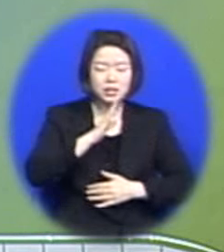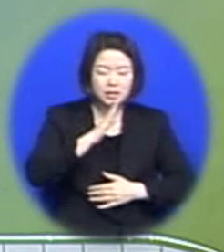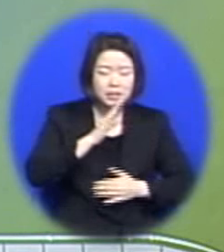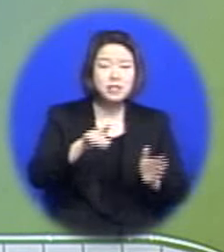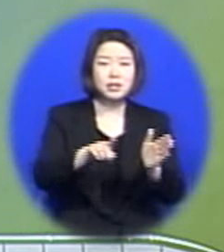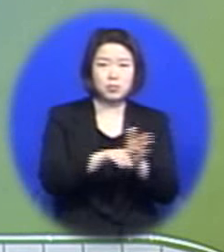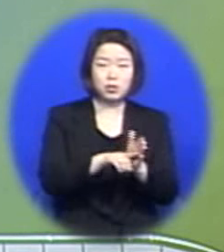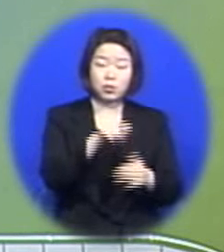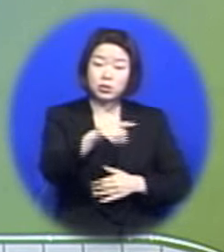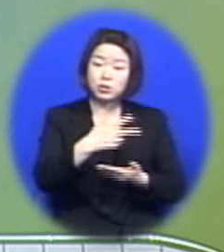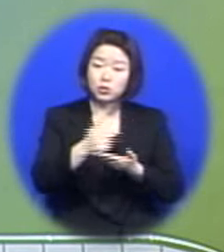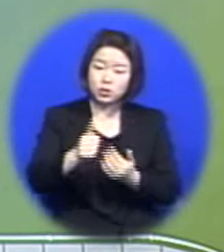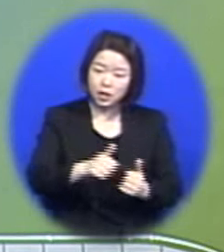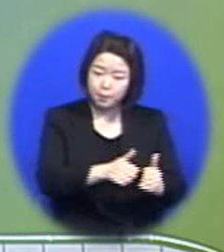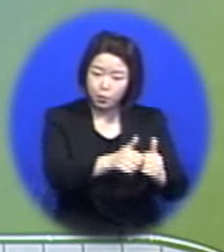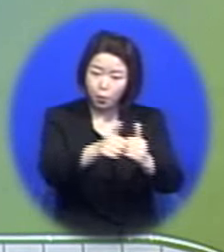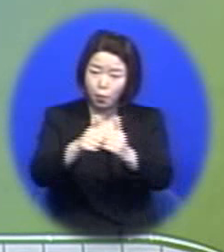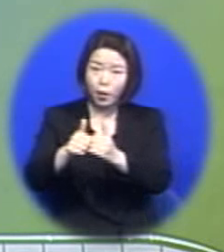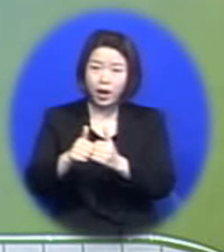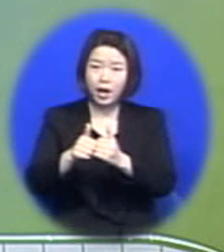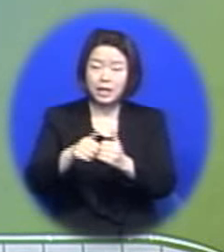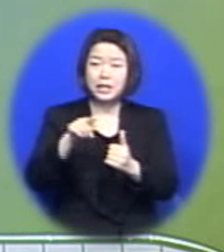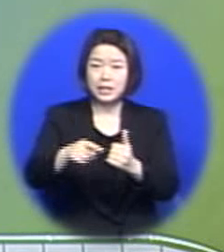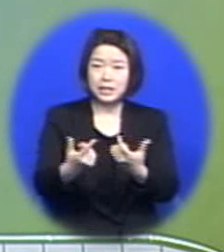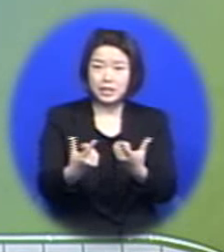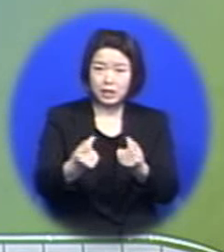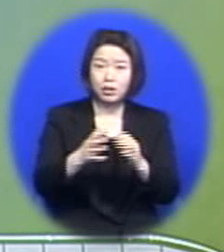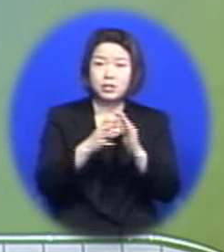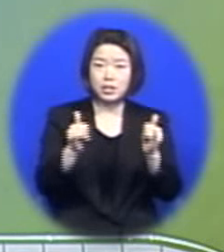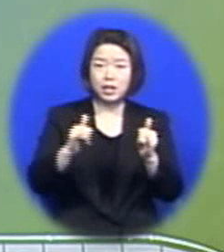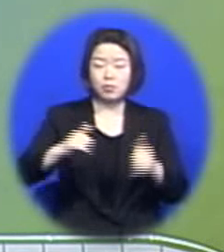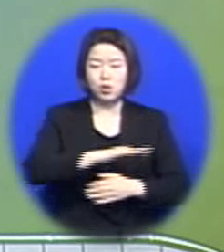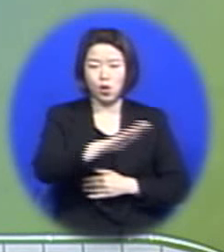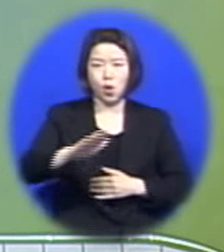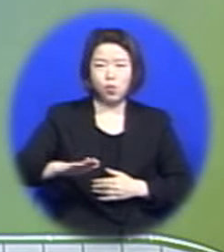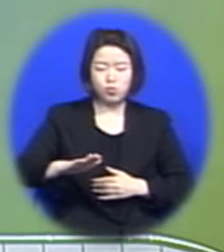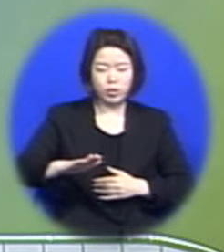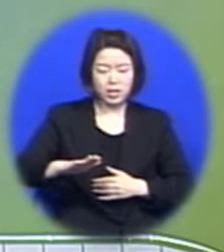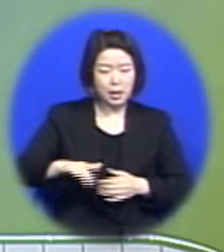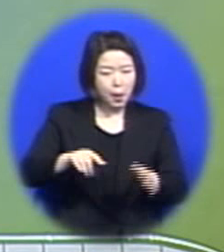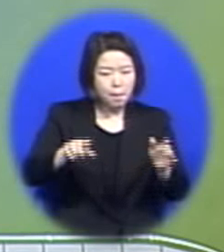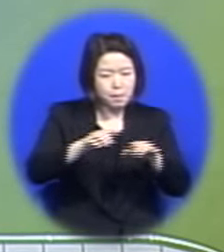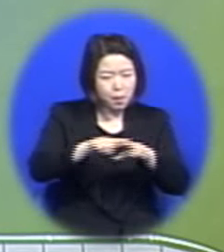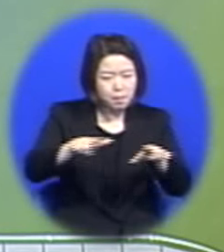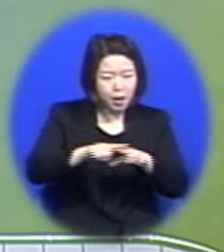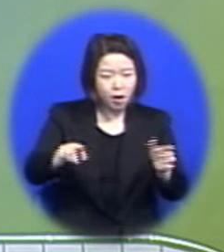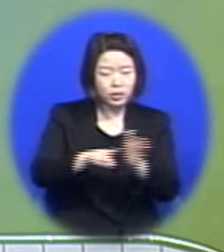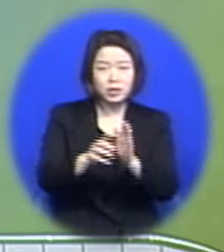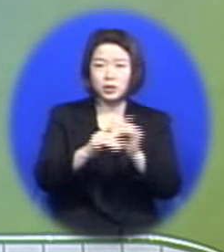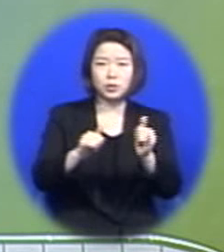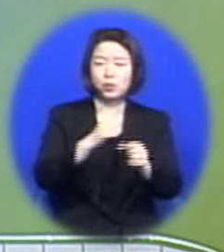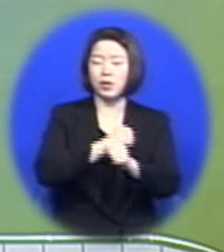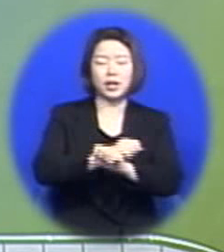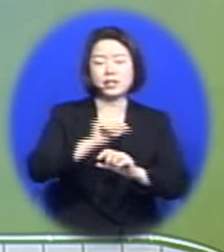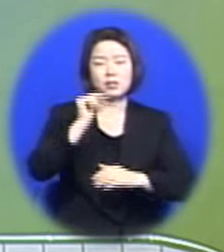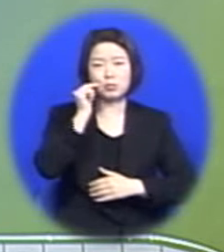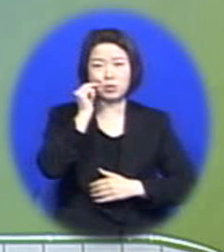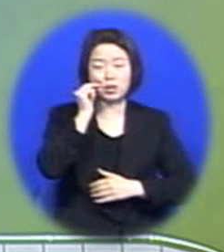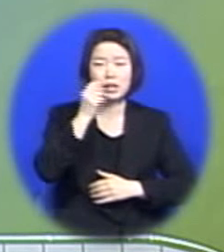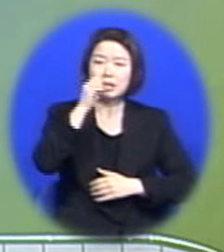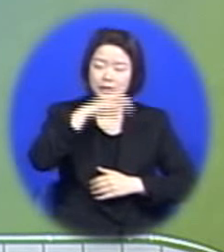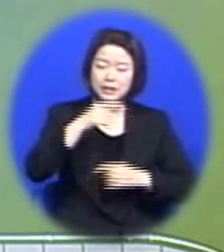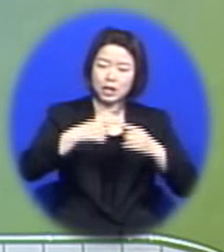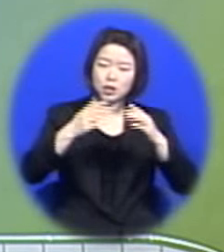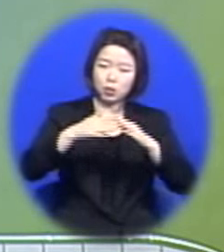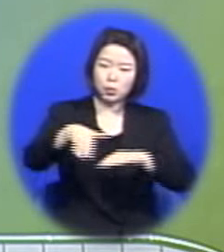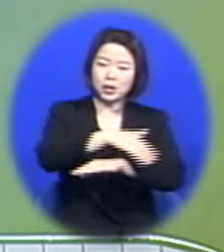그 주님과 함께 동행하는 이런 사람은 우리 같은 평신도가 할 수 있는 일이 아니잖아. 그저 교회 다니는 게 예수